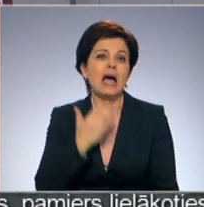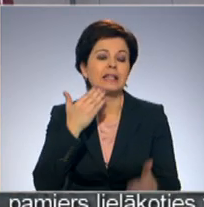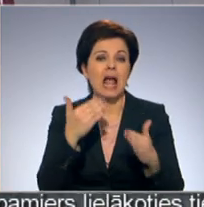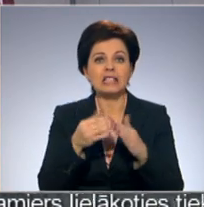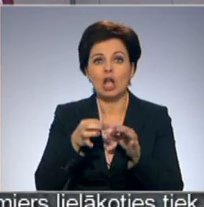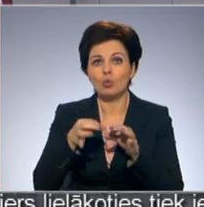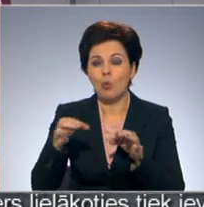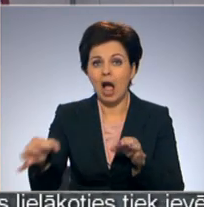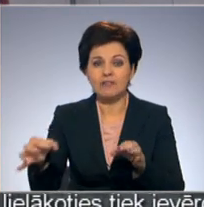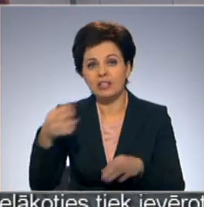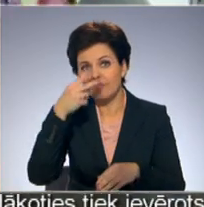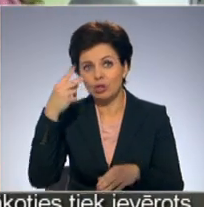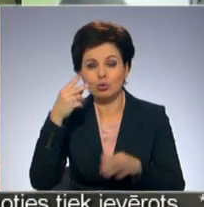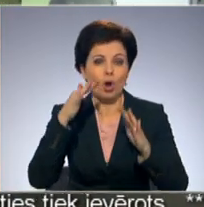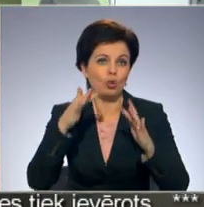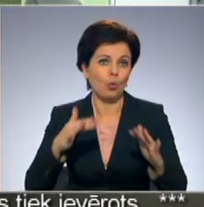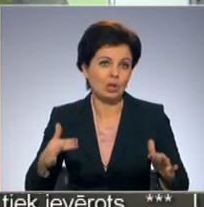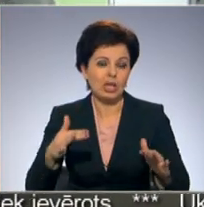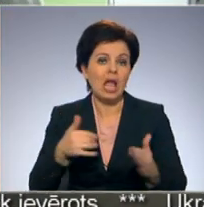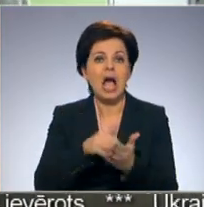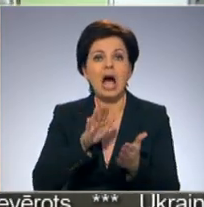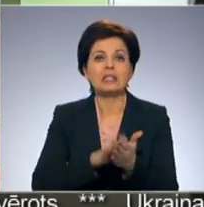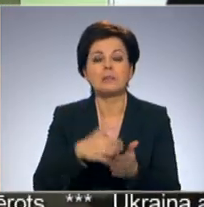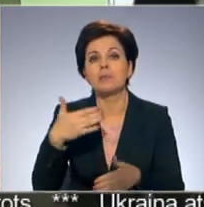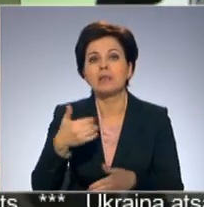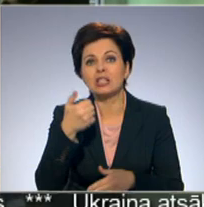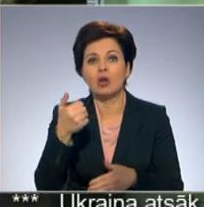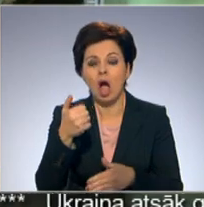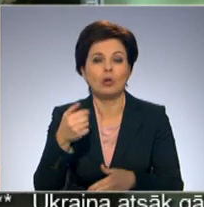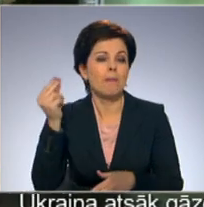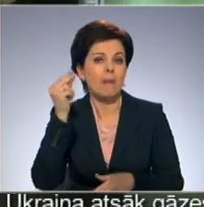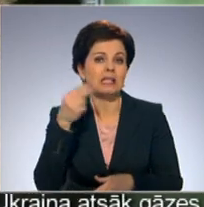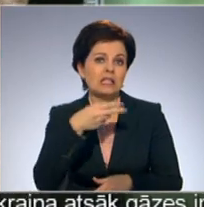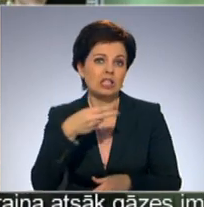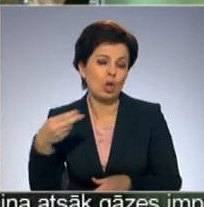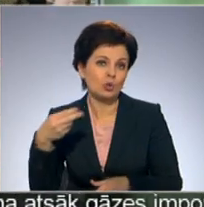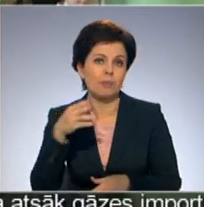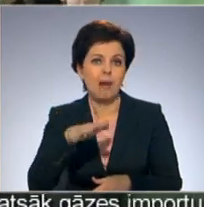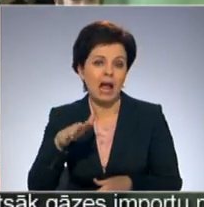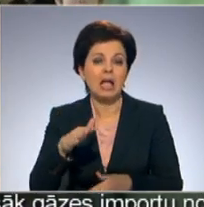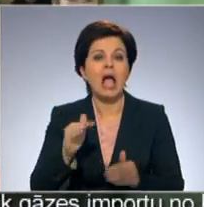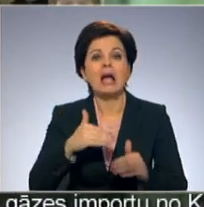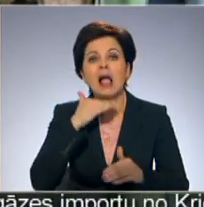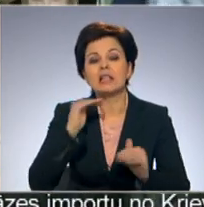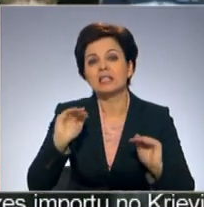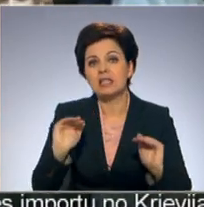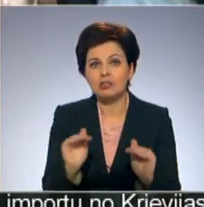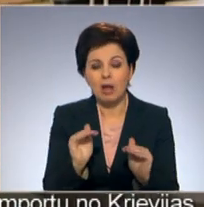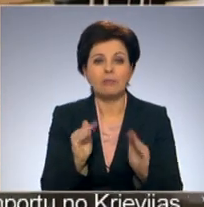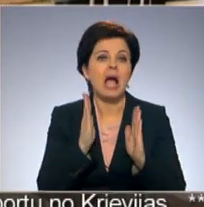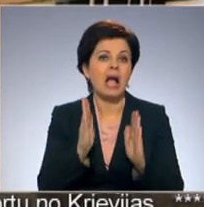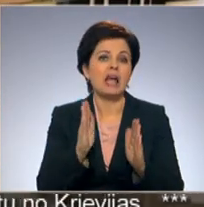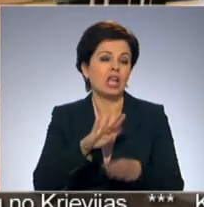novada Tiskādu vidusskola rudenī svinēs savu 50. Jubileju. Šeit mācās ap 200 bērniem. Klases nav lielas, tomēr skolas gaiteņi nestāv